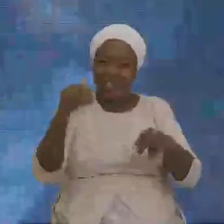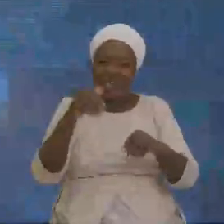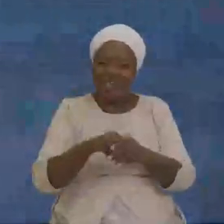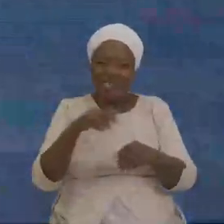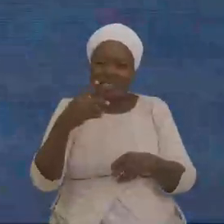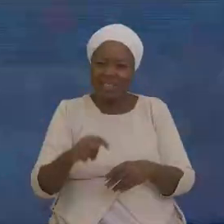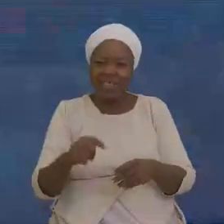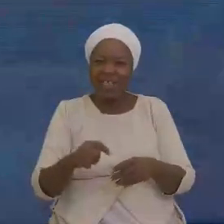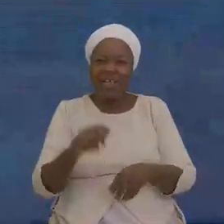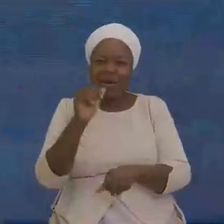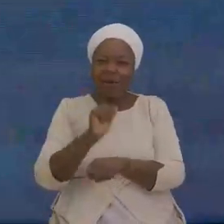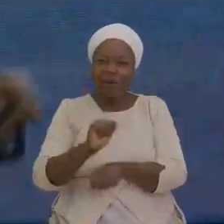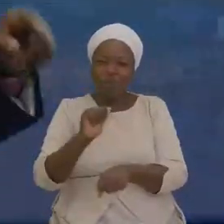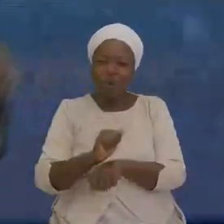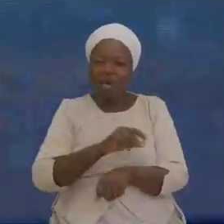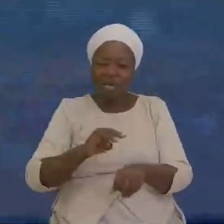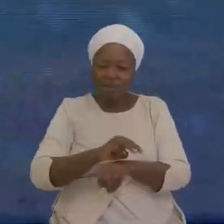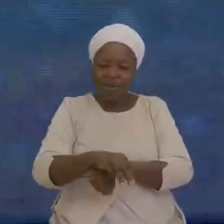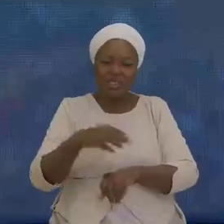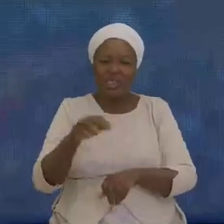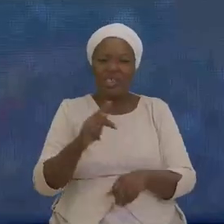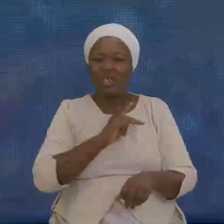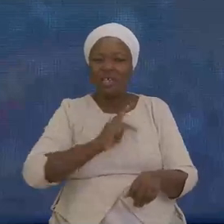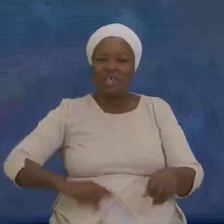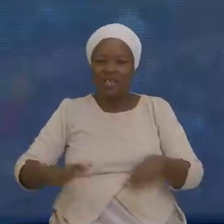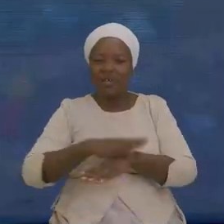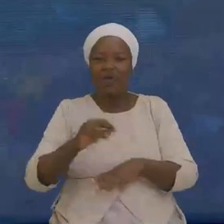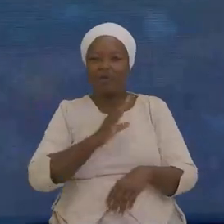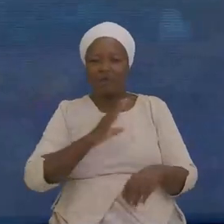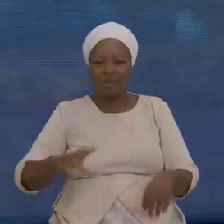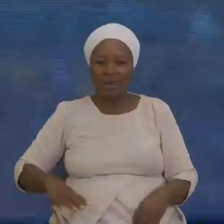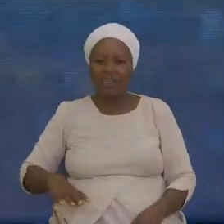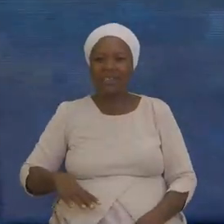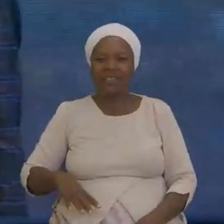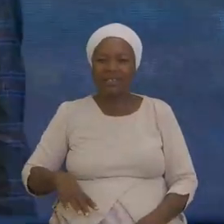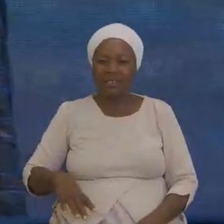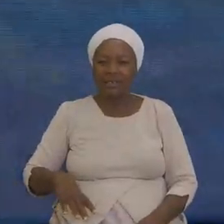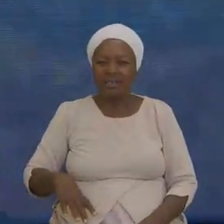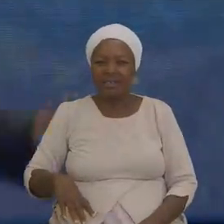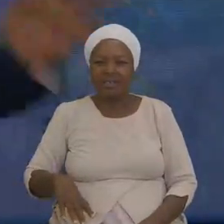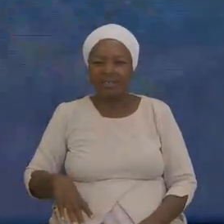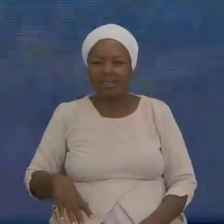spécial dans le ministère et dans le royaume de Christ.